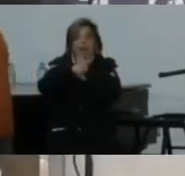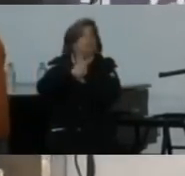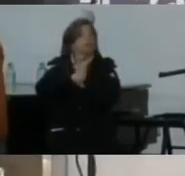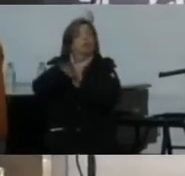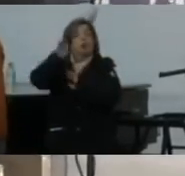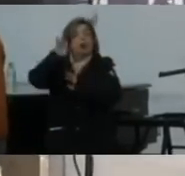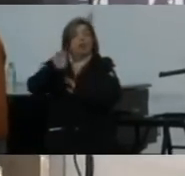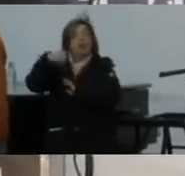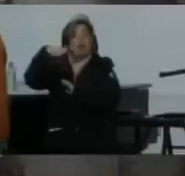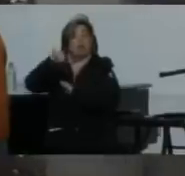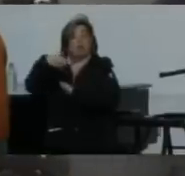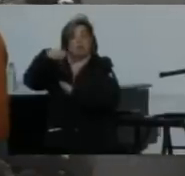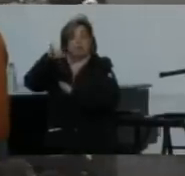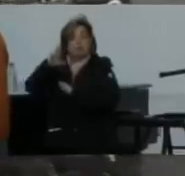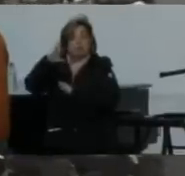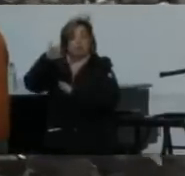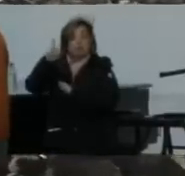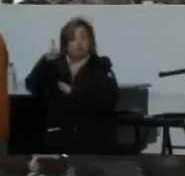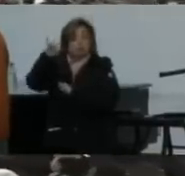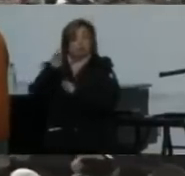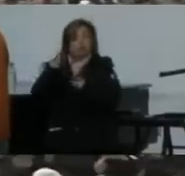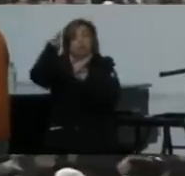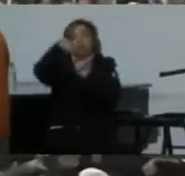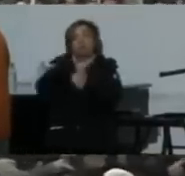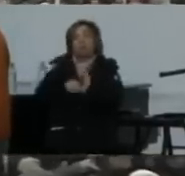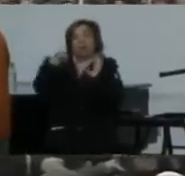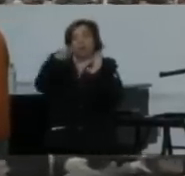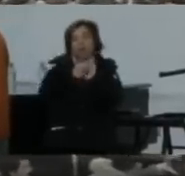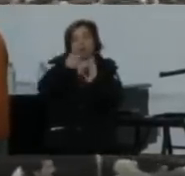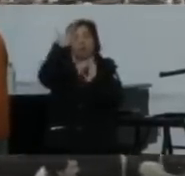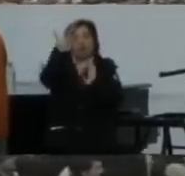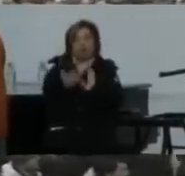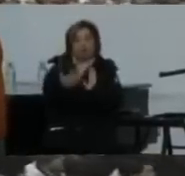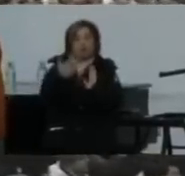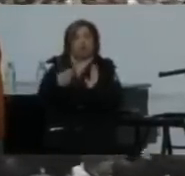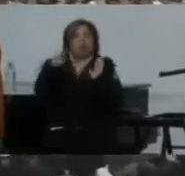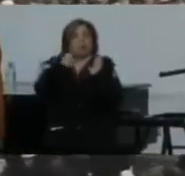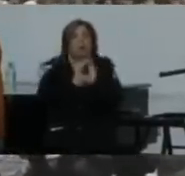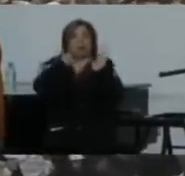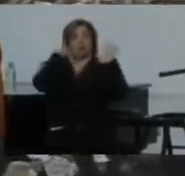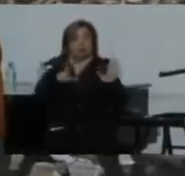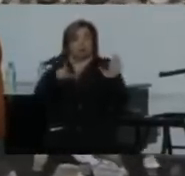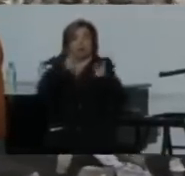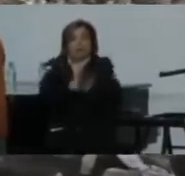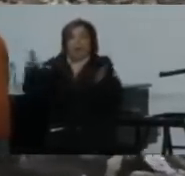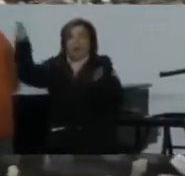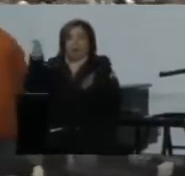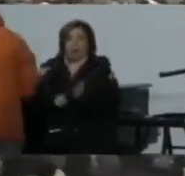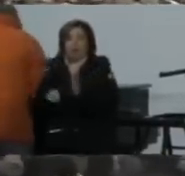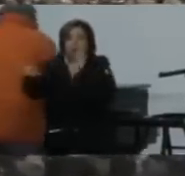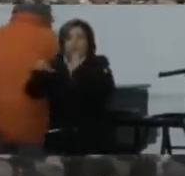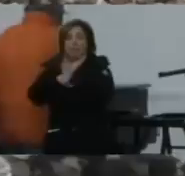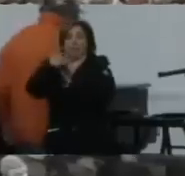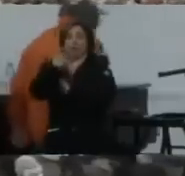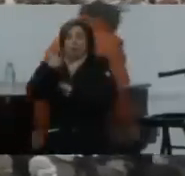paragrafo 5 che abolisce il paragrafo 7 che abolisce la legge 41 e hai mezz'ora per votare il femminicidio. Vai a vedere